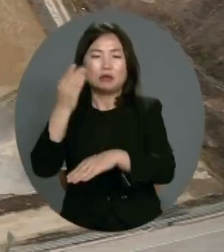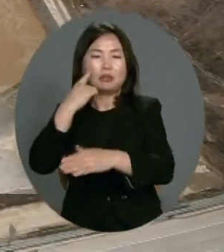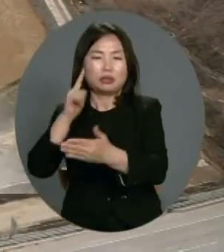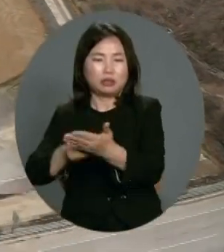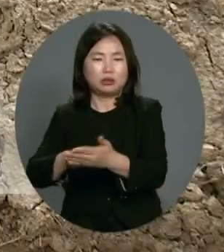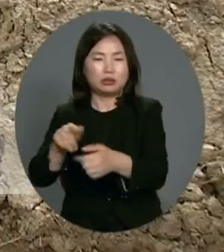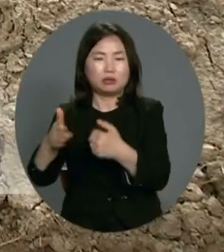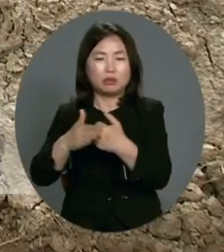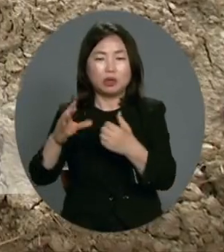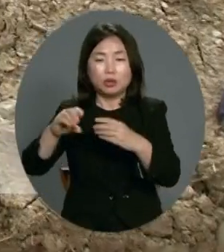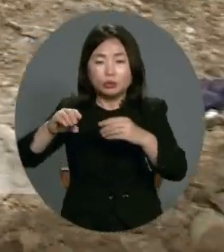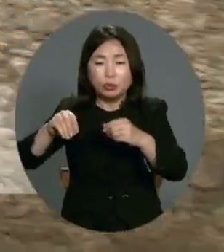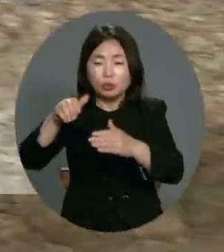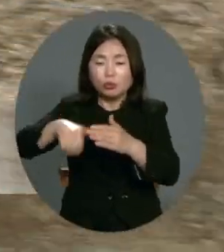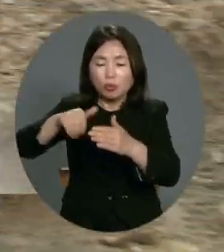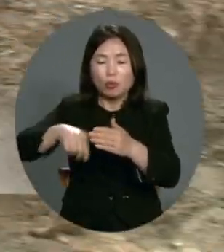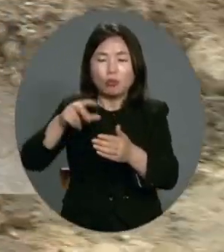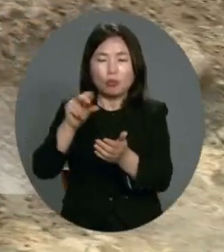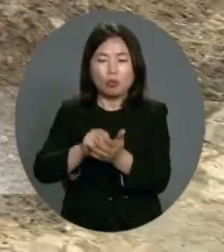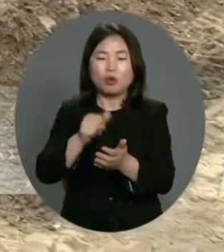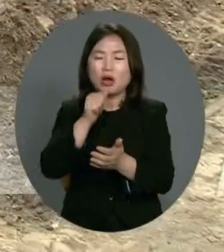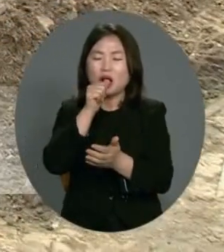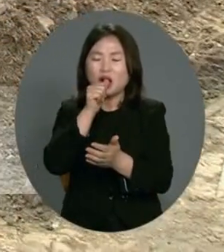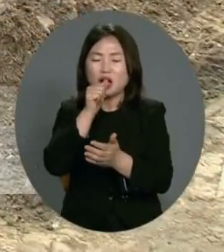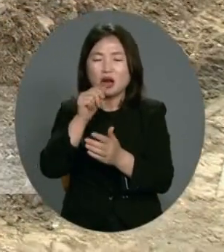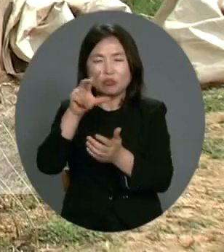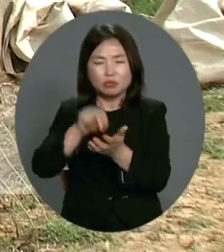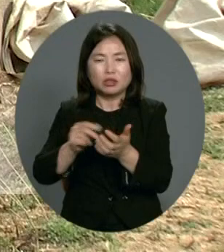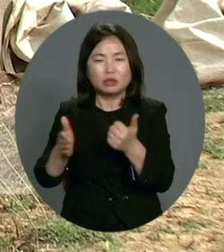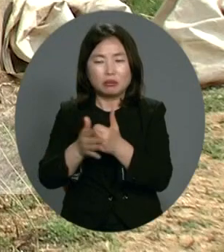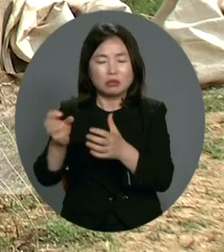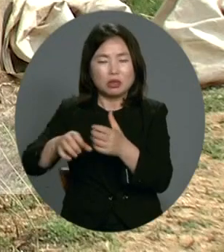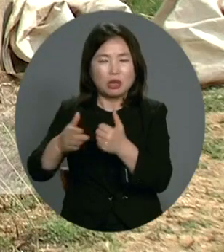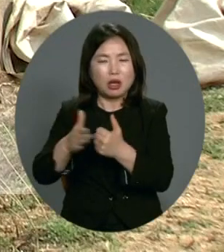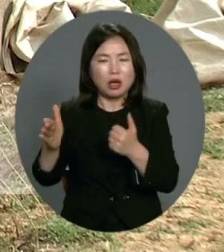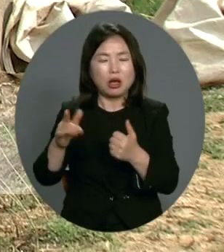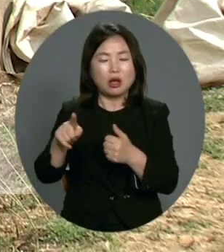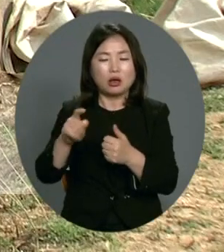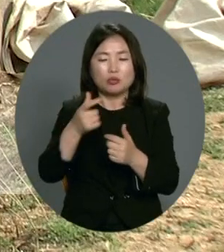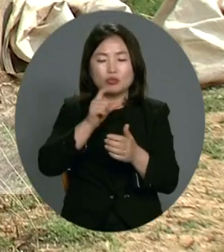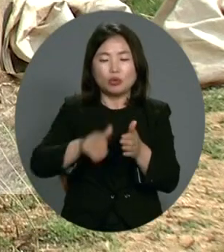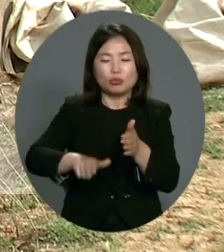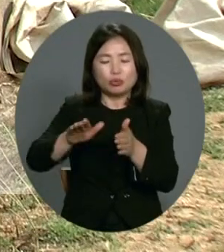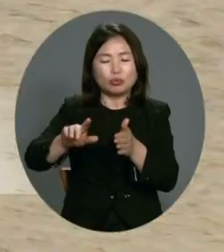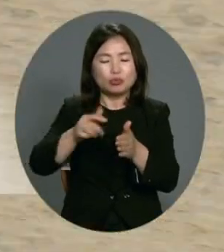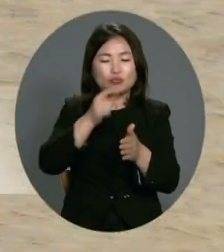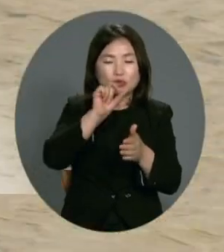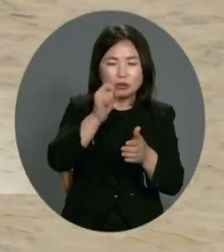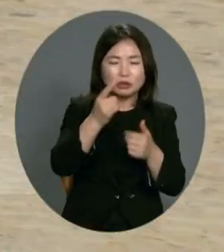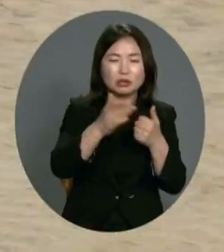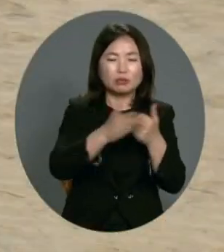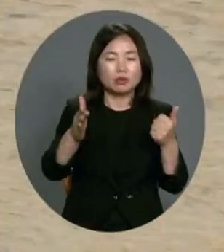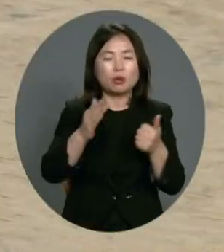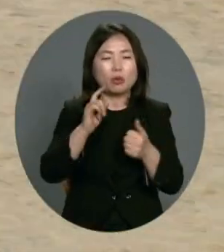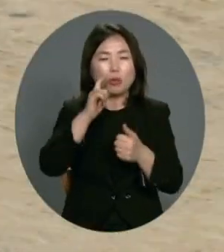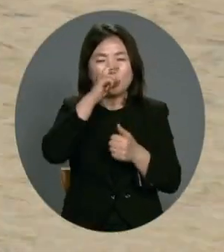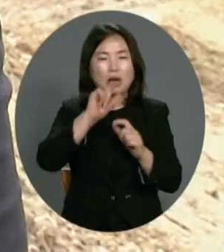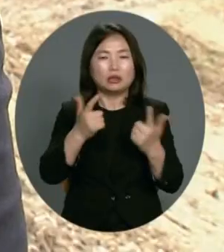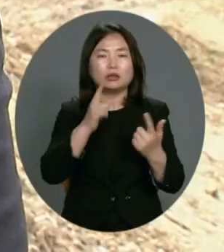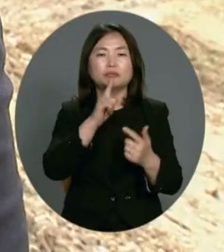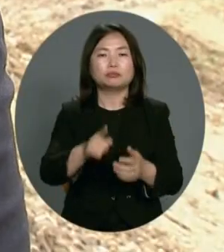포항시는 토양 개량을 목적으로 넣은 제철소 슬래그 때문일 수 있다며 저수지 물에 의한 오염은 아닐 것으로 보고 있습니다